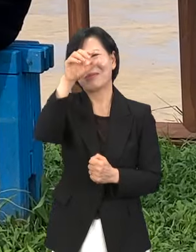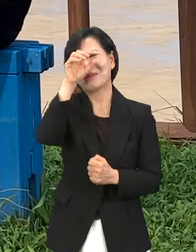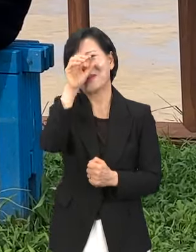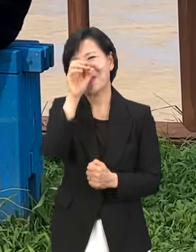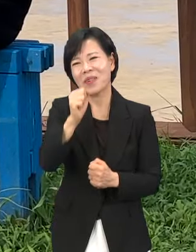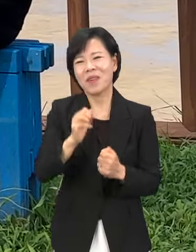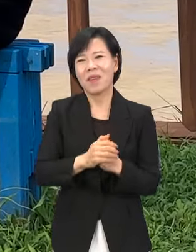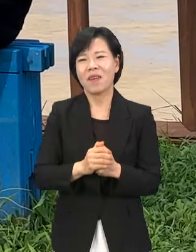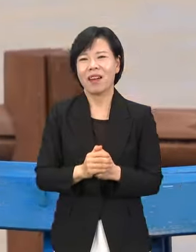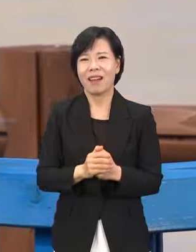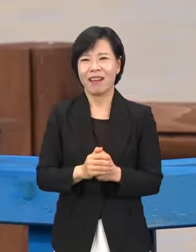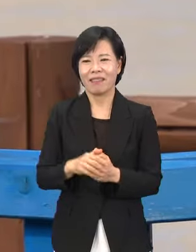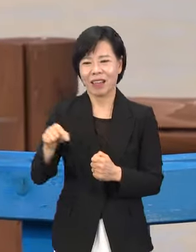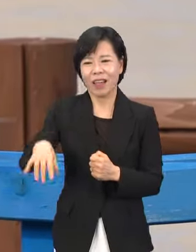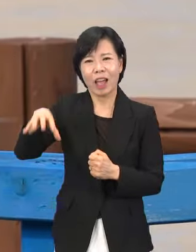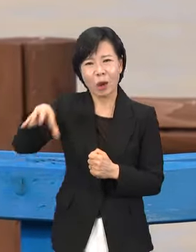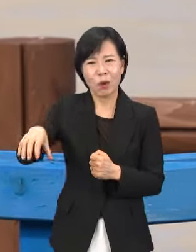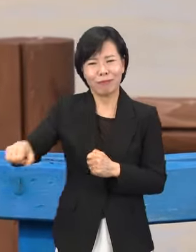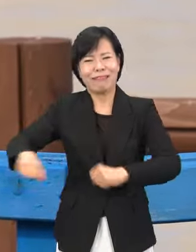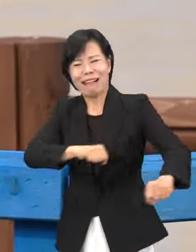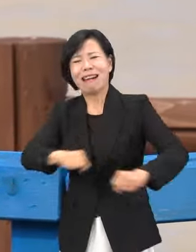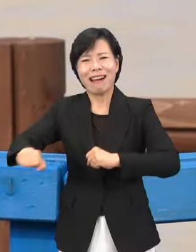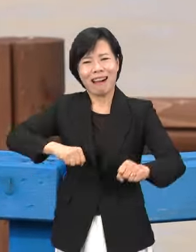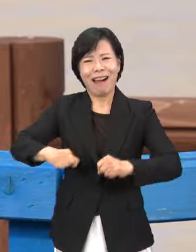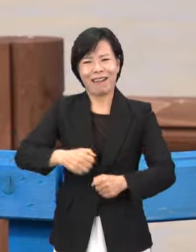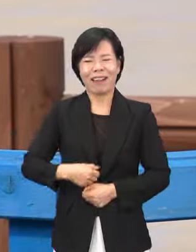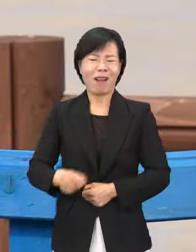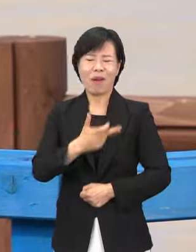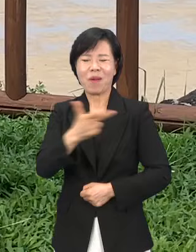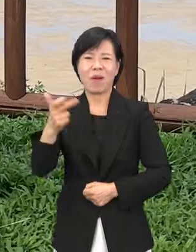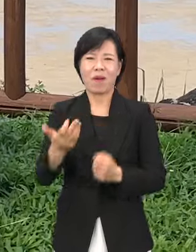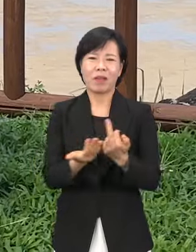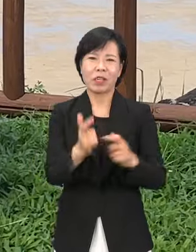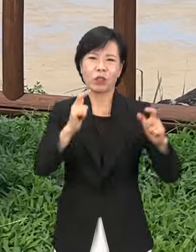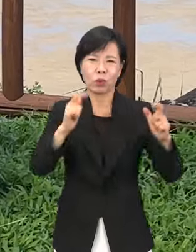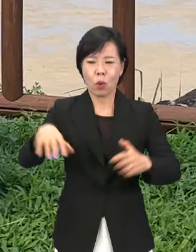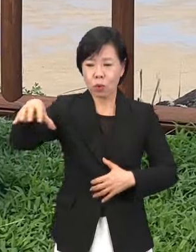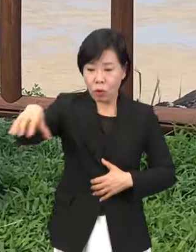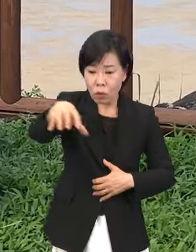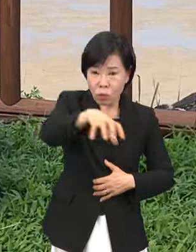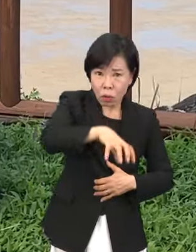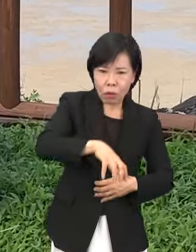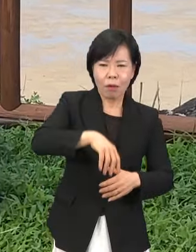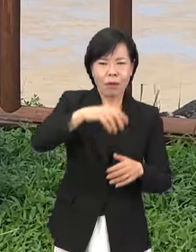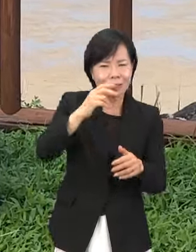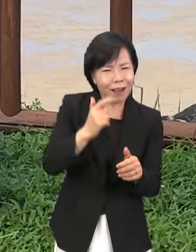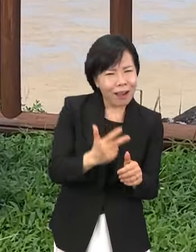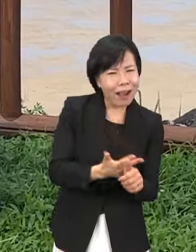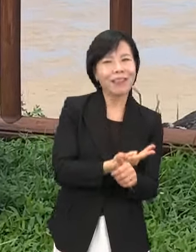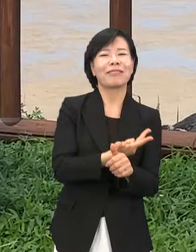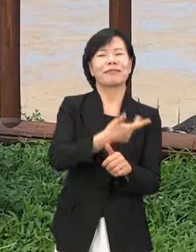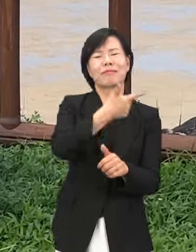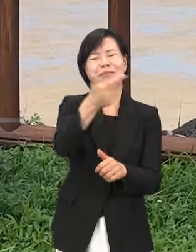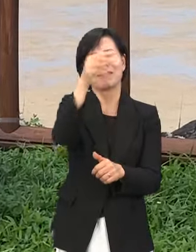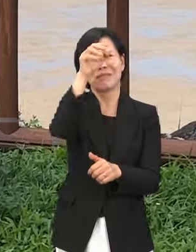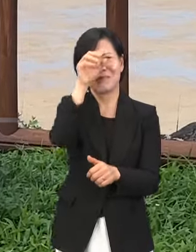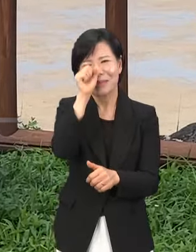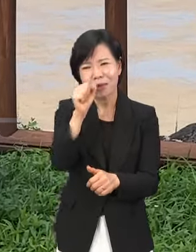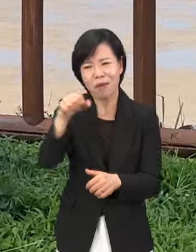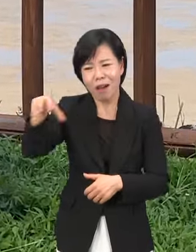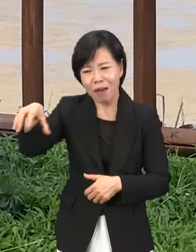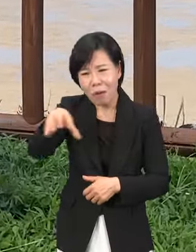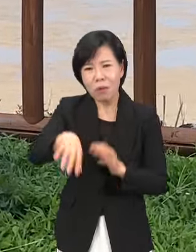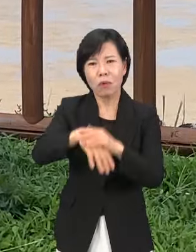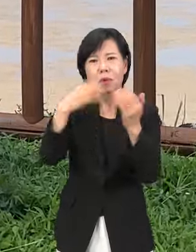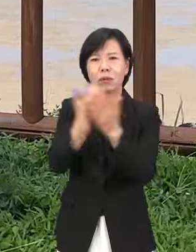많이 열었죠. 오, 그랬어요? 홈그라운드. 홈그라운드, 진짜. 네. 제주도가 아, 네. 어딜 가든 이렇게 자연적인.